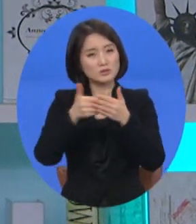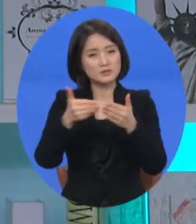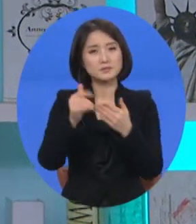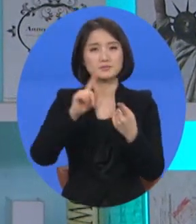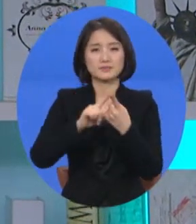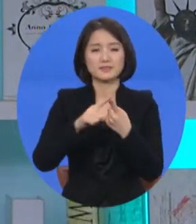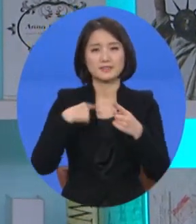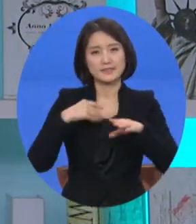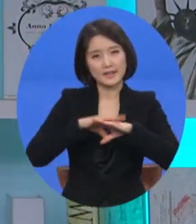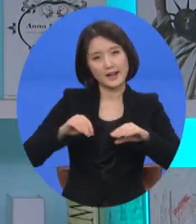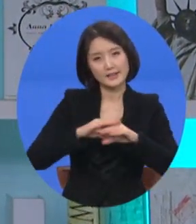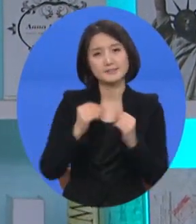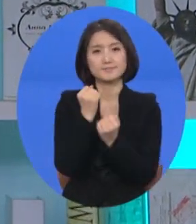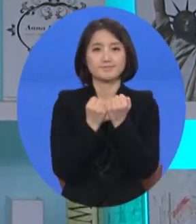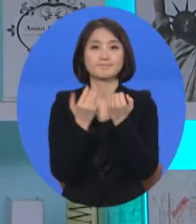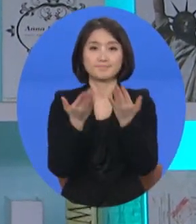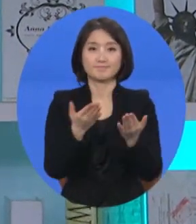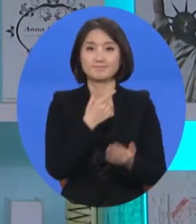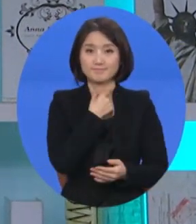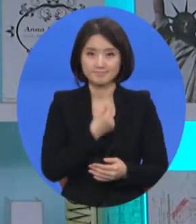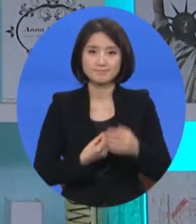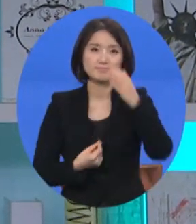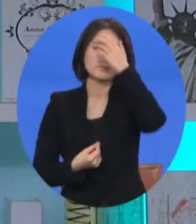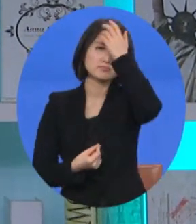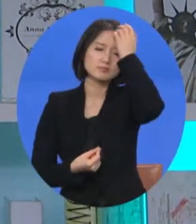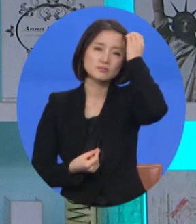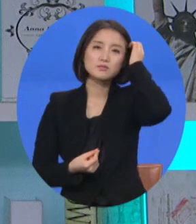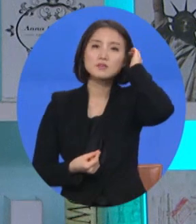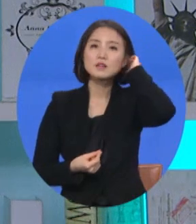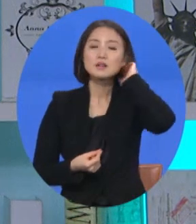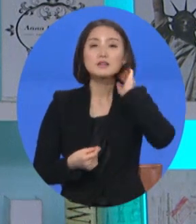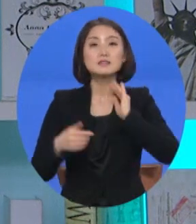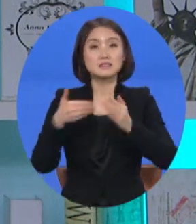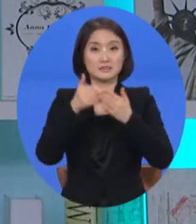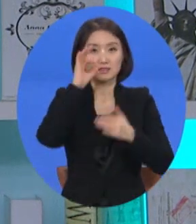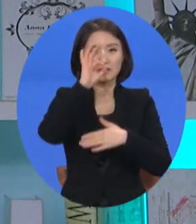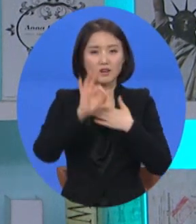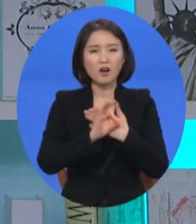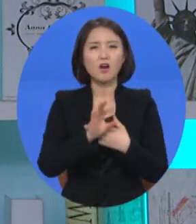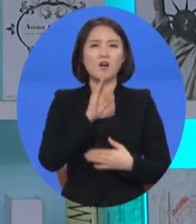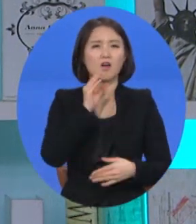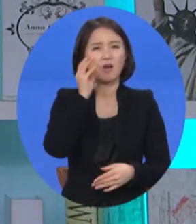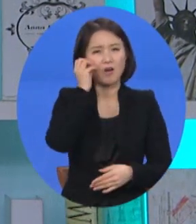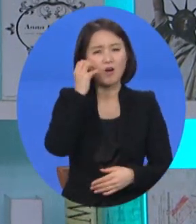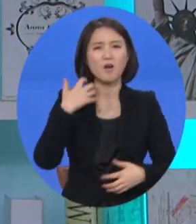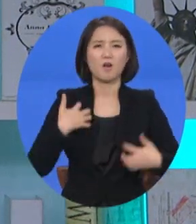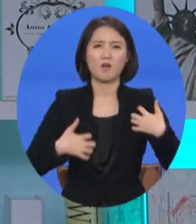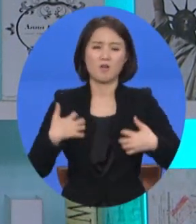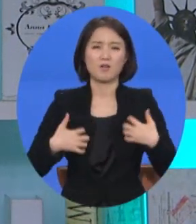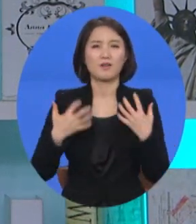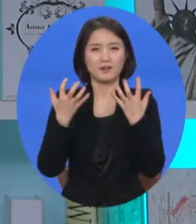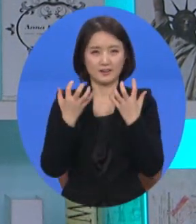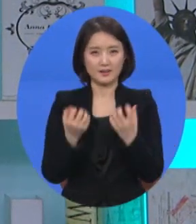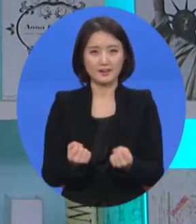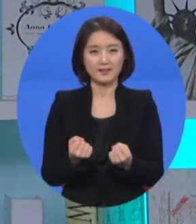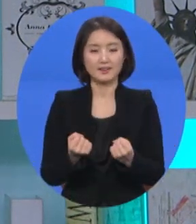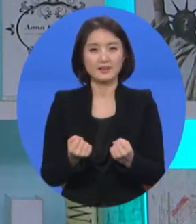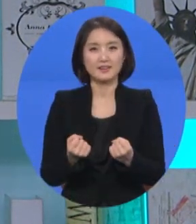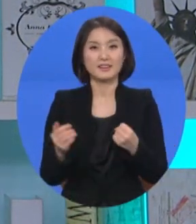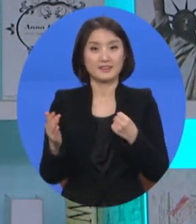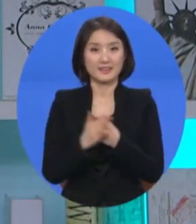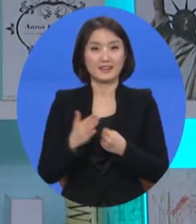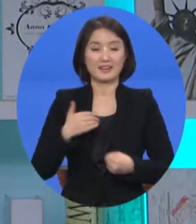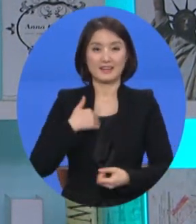소주 제가 사실 우리의 그림에서 가장 재미있고 신기한 부분들만 모아 놓은 겁니다 그래서 이 강의는